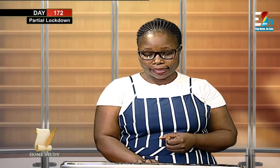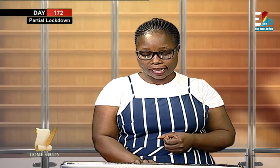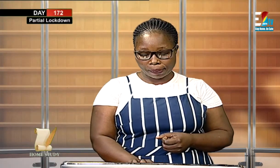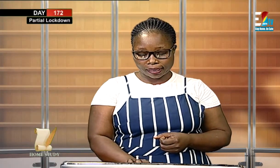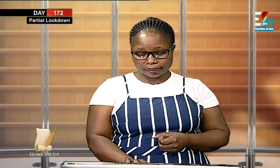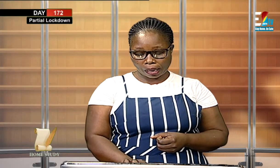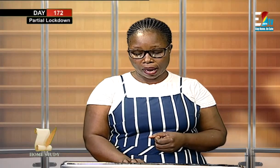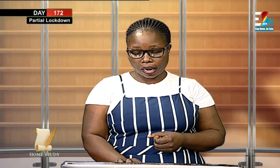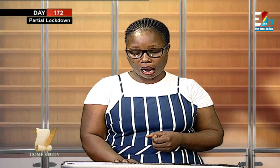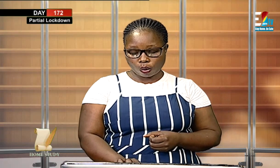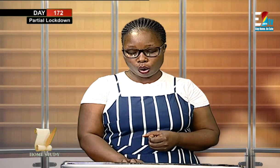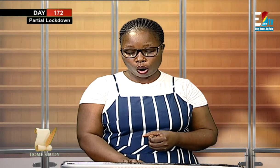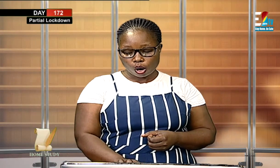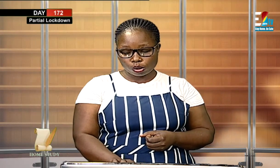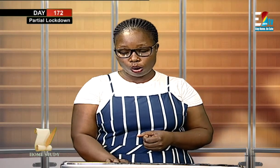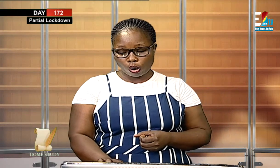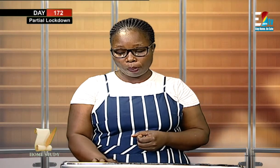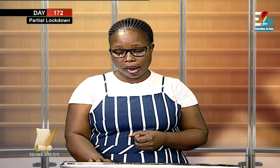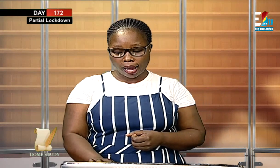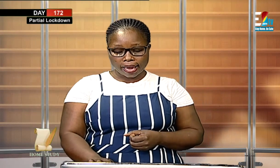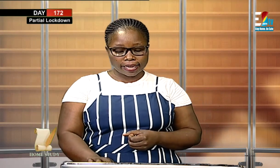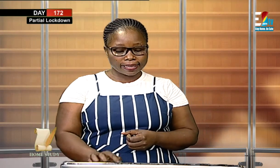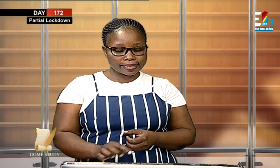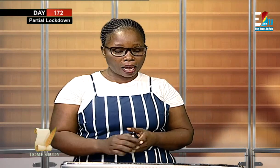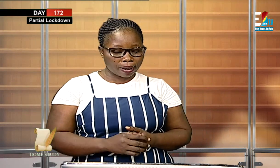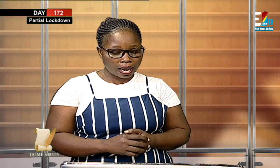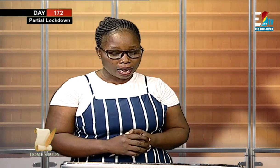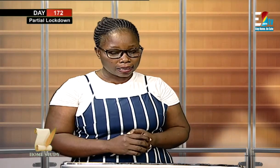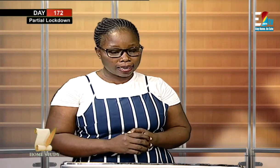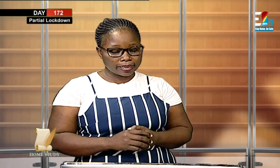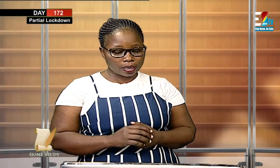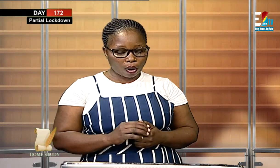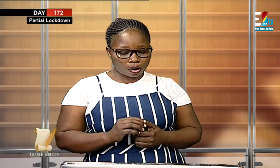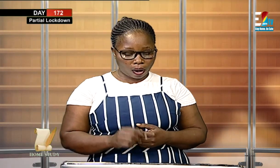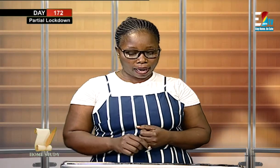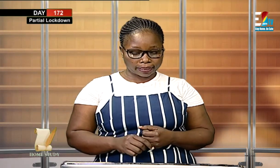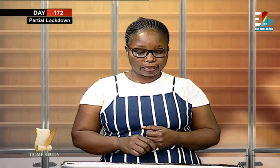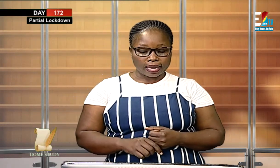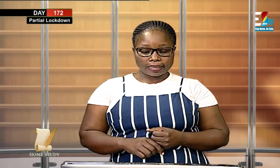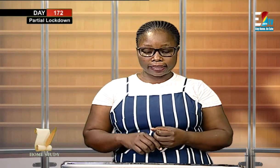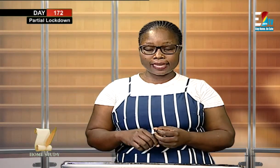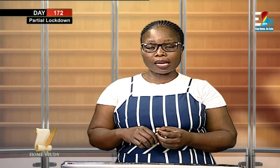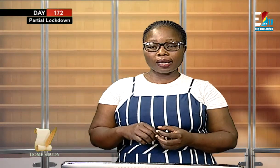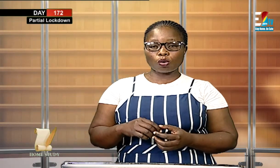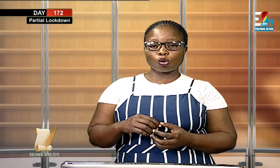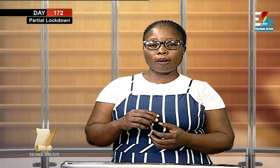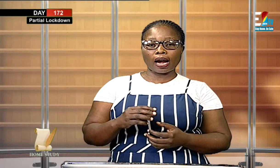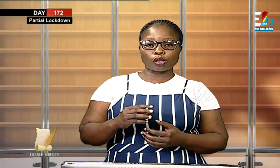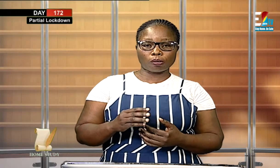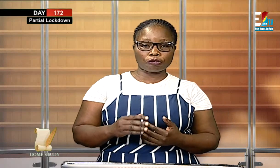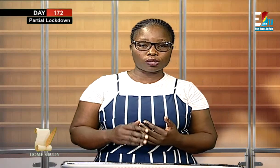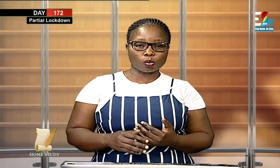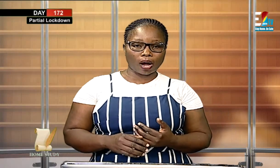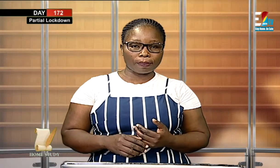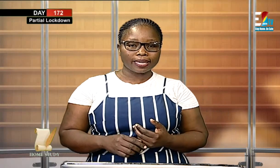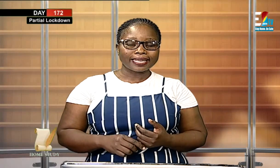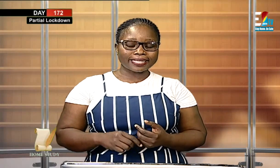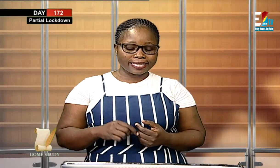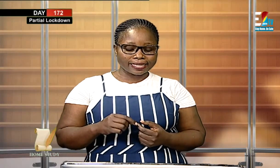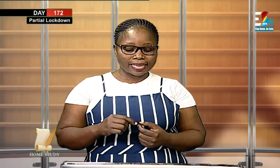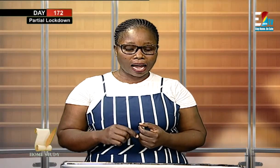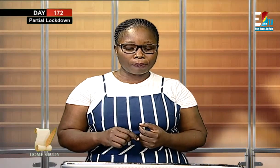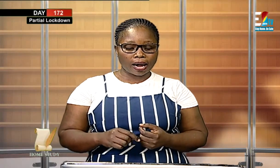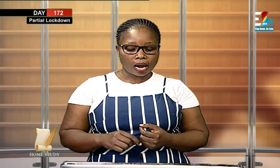kungaba indzaba lecabangako noma indzaba lenikwa lwati. Letindzaba lengikhuluma ngato mfundzi